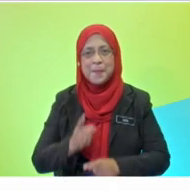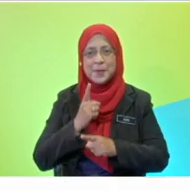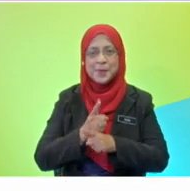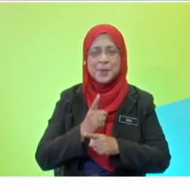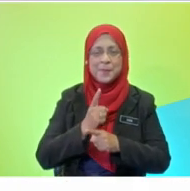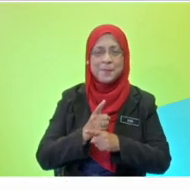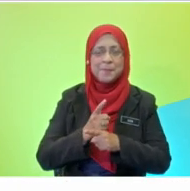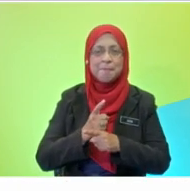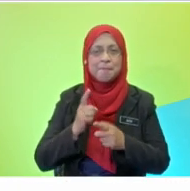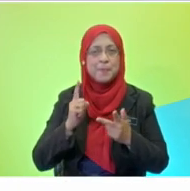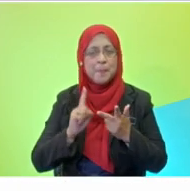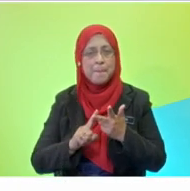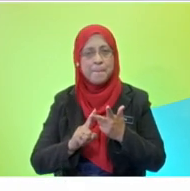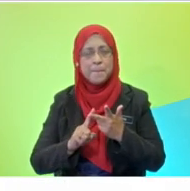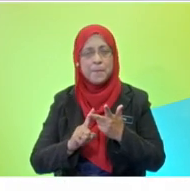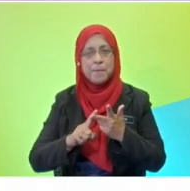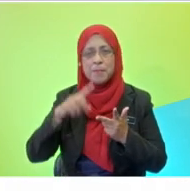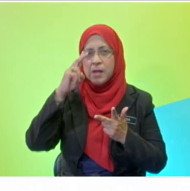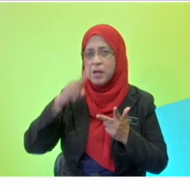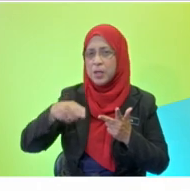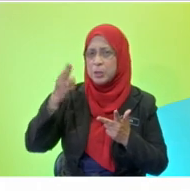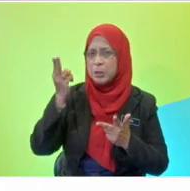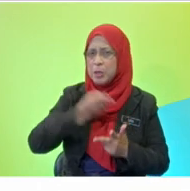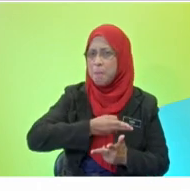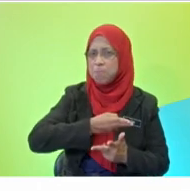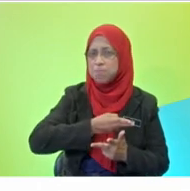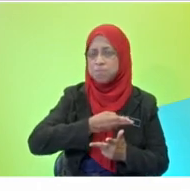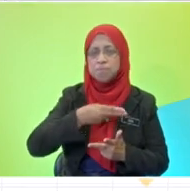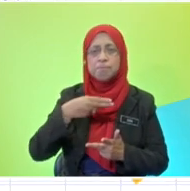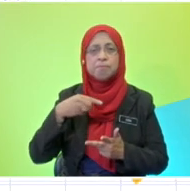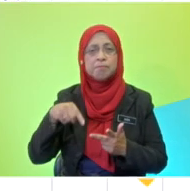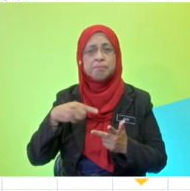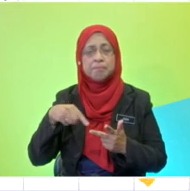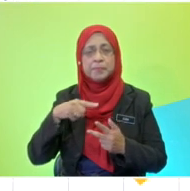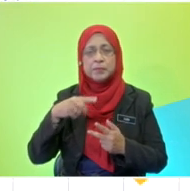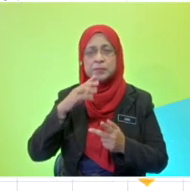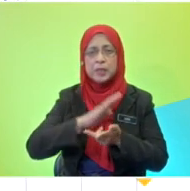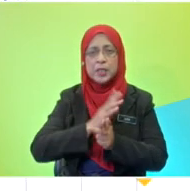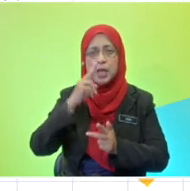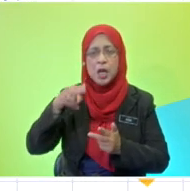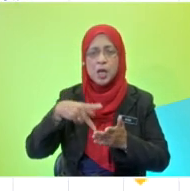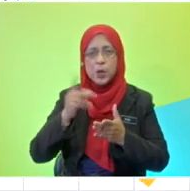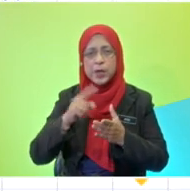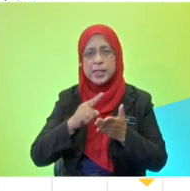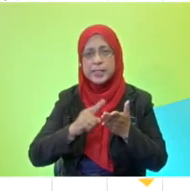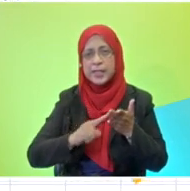oke yang ketiga oke bila jadi haram nih mengeluarkan zakat fitrah